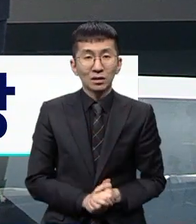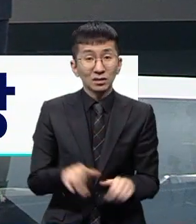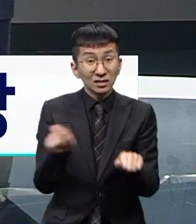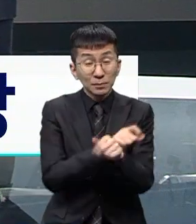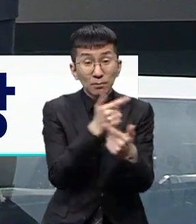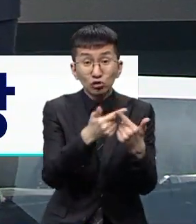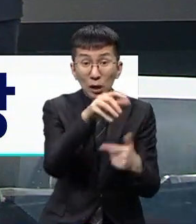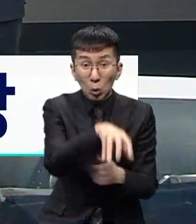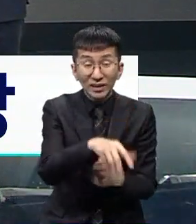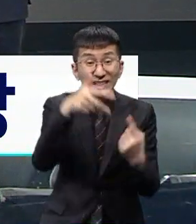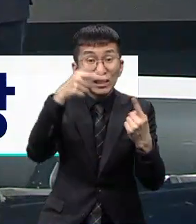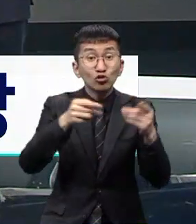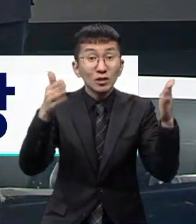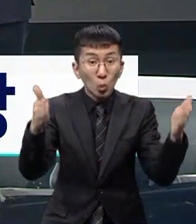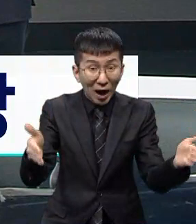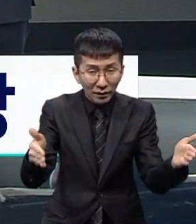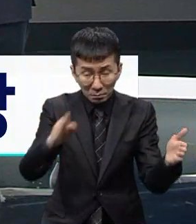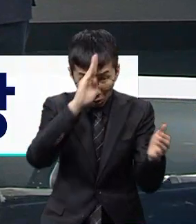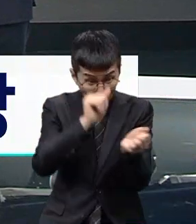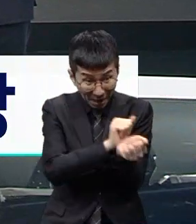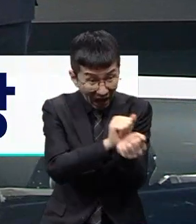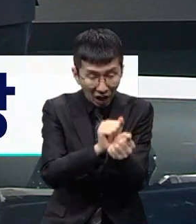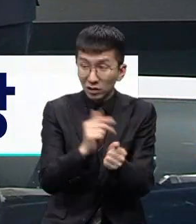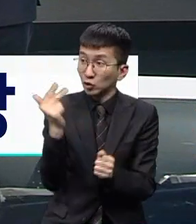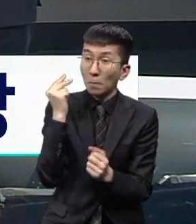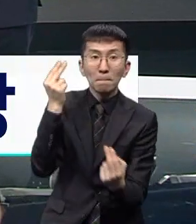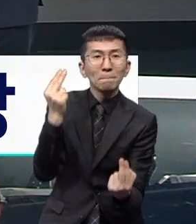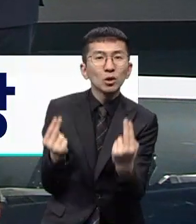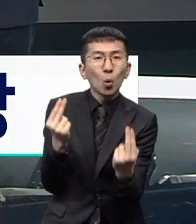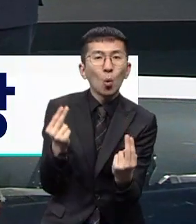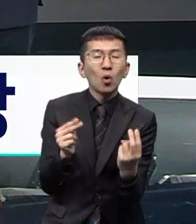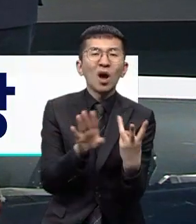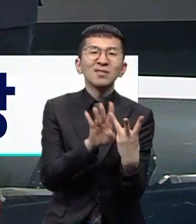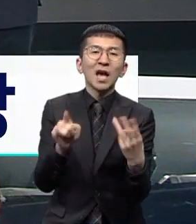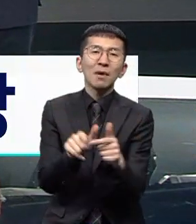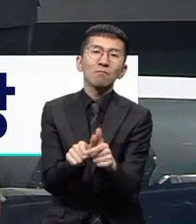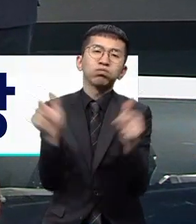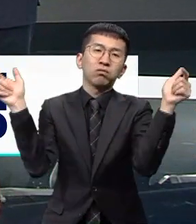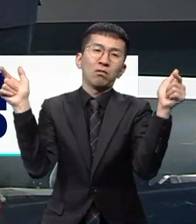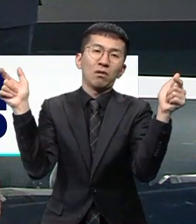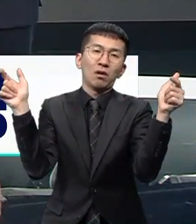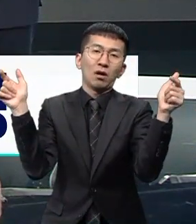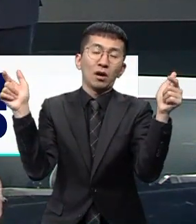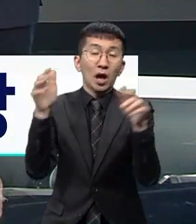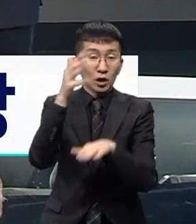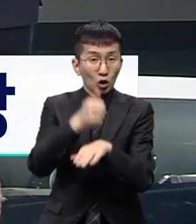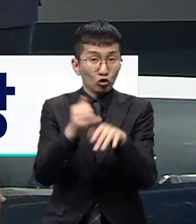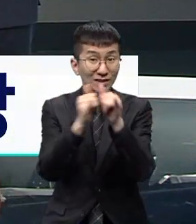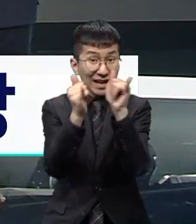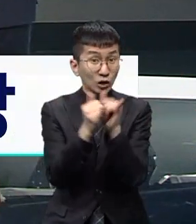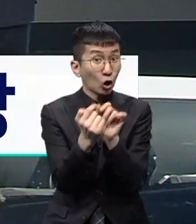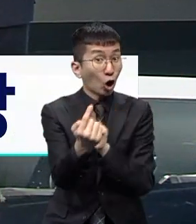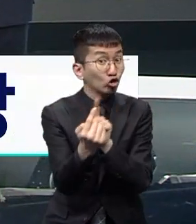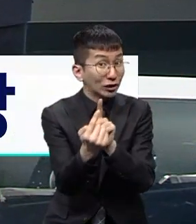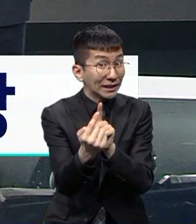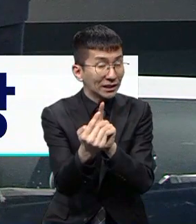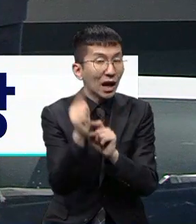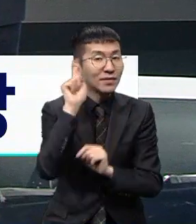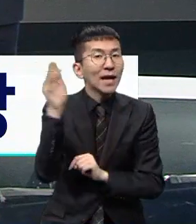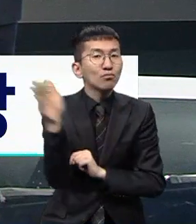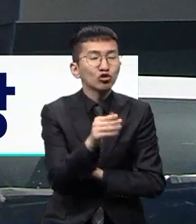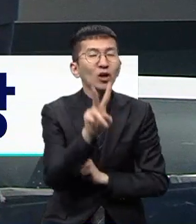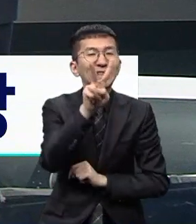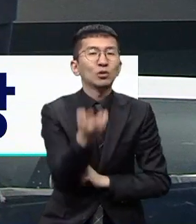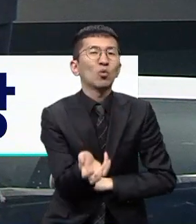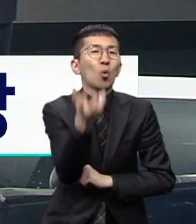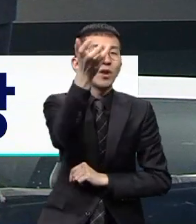특히 부산은 최근 일주일 동안 확진자가 그 전주보다 3배 많아지면서 거리 두기 단계를 내일부터